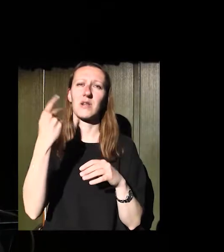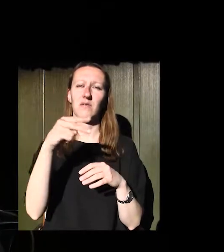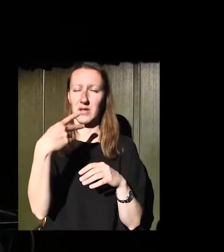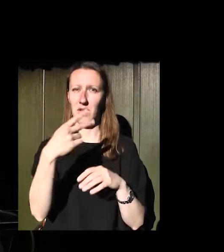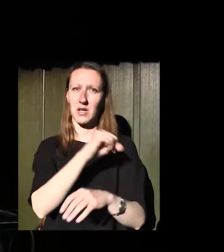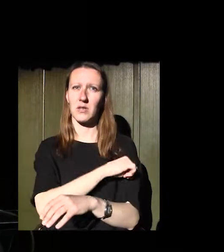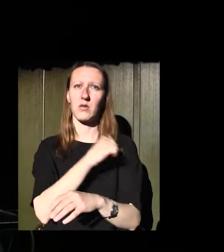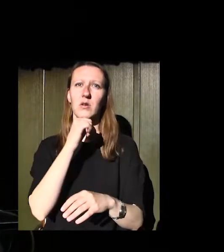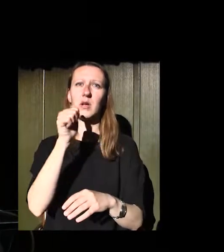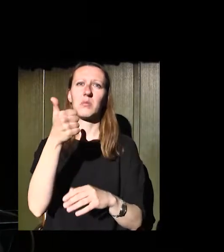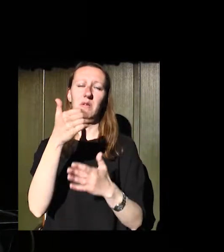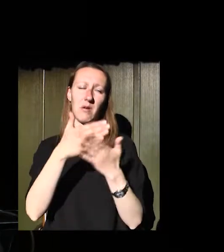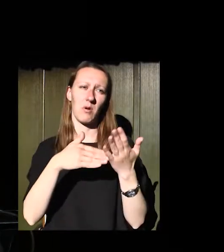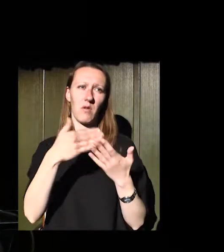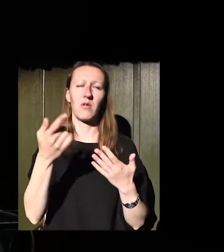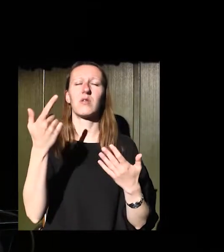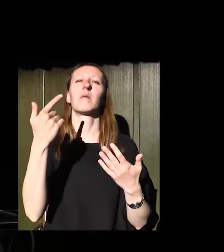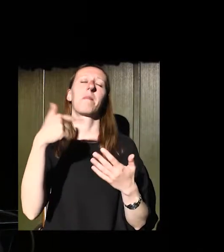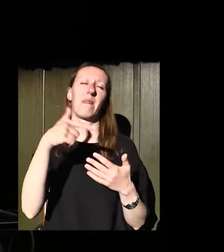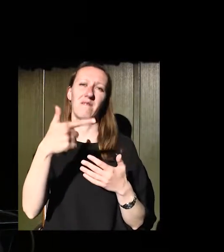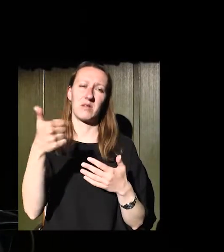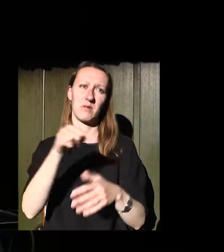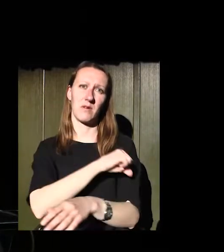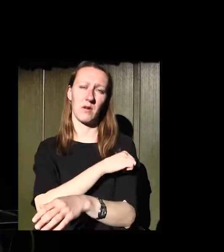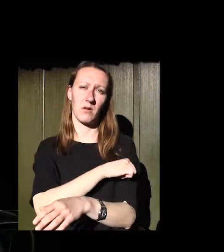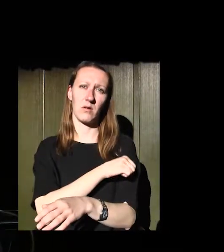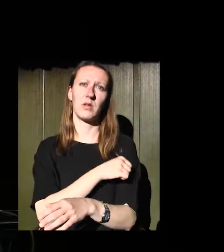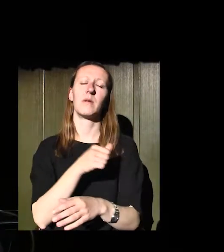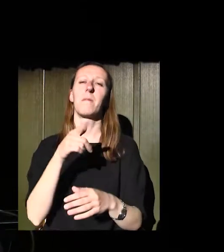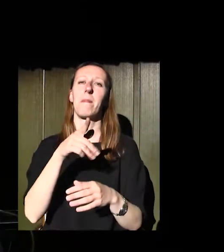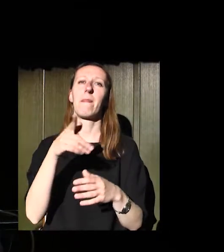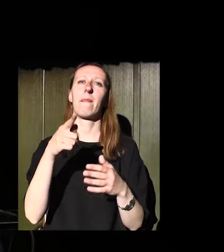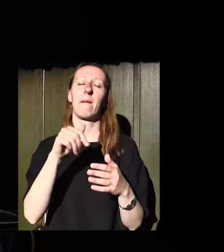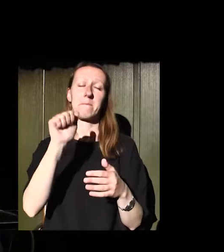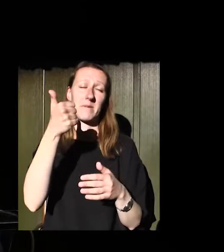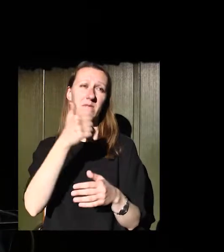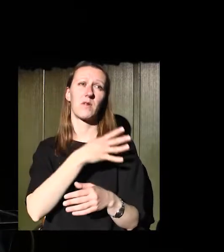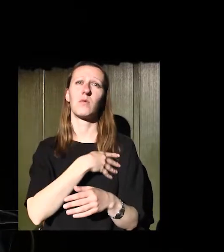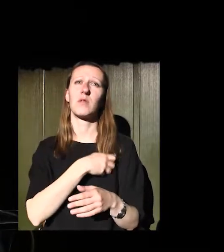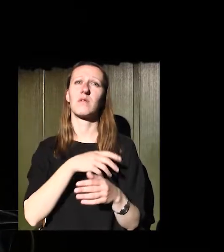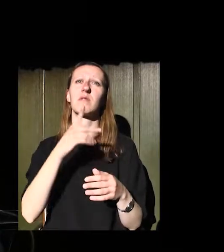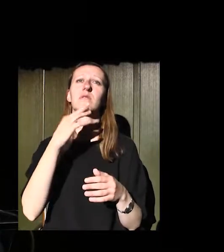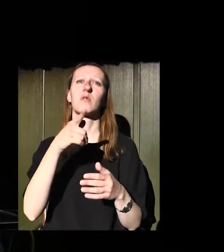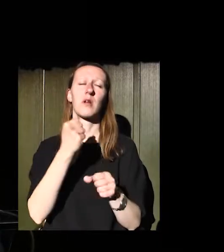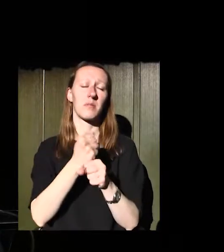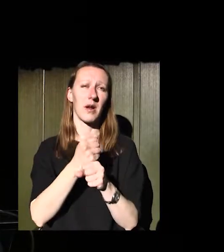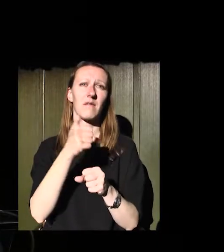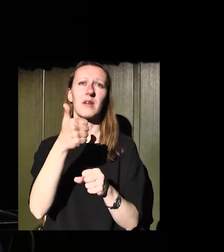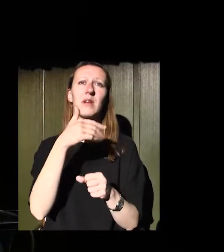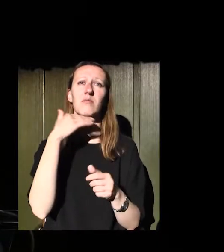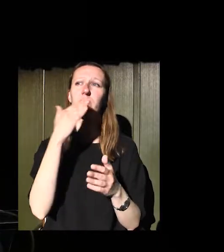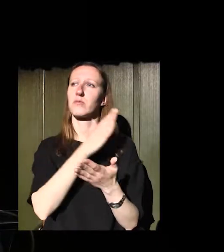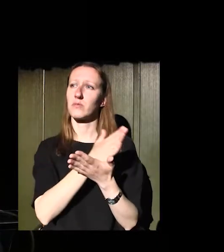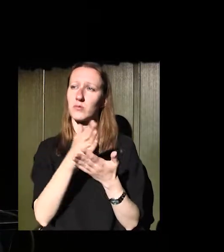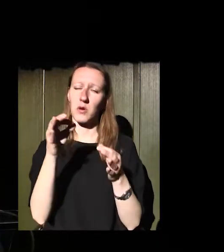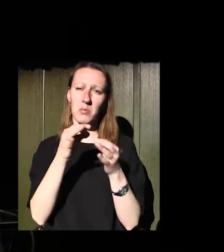za 2020. i prvu polovicu 2021. godine. Tre primi in Croazia abbiamo adotto una